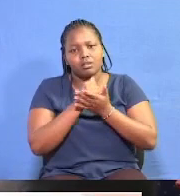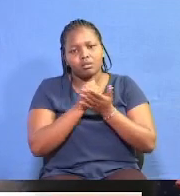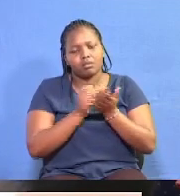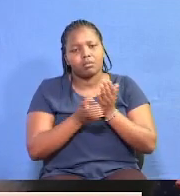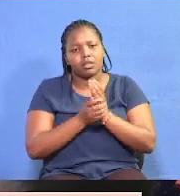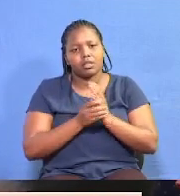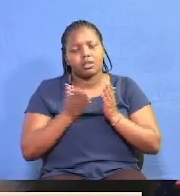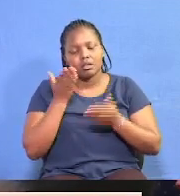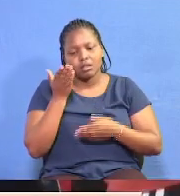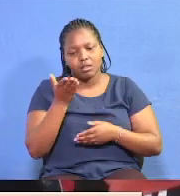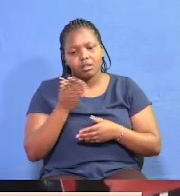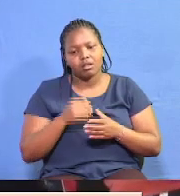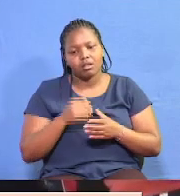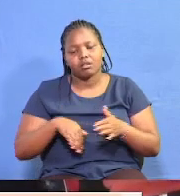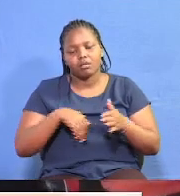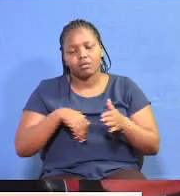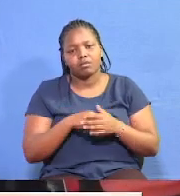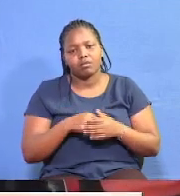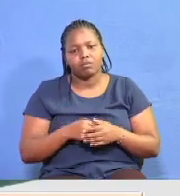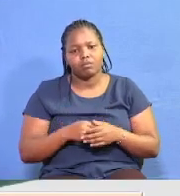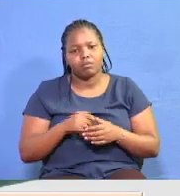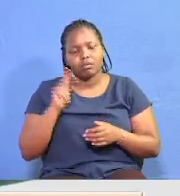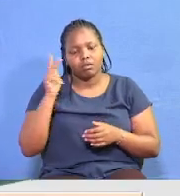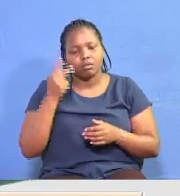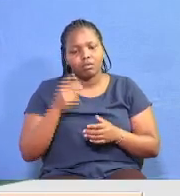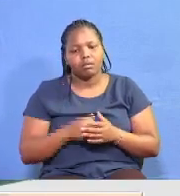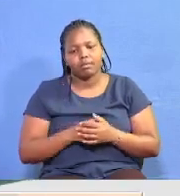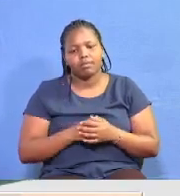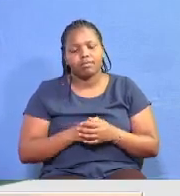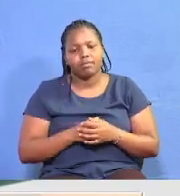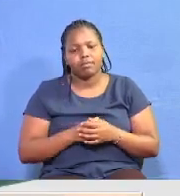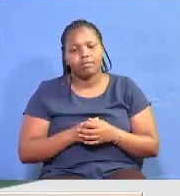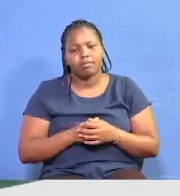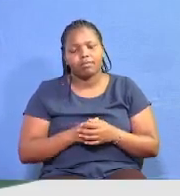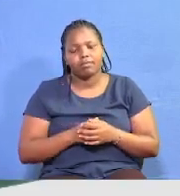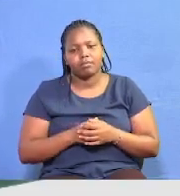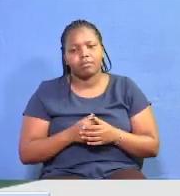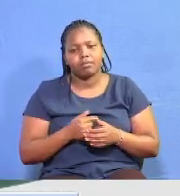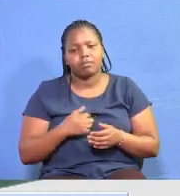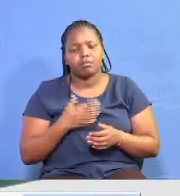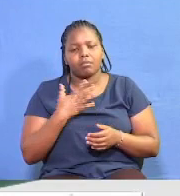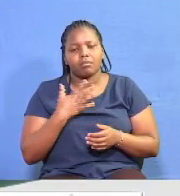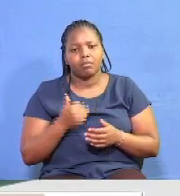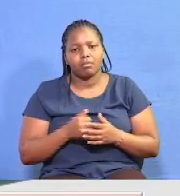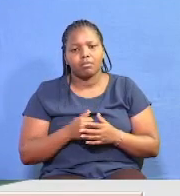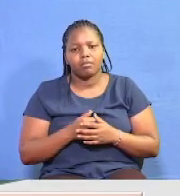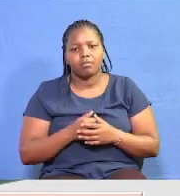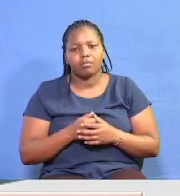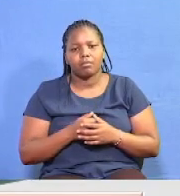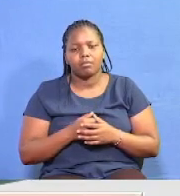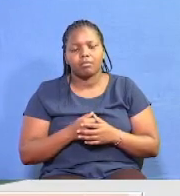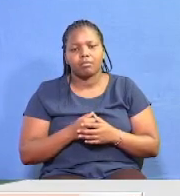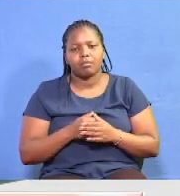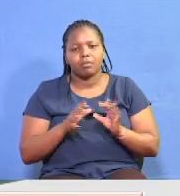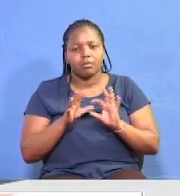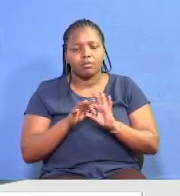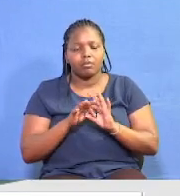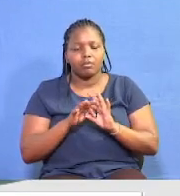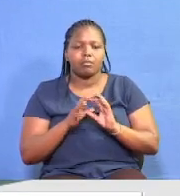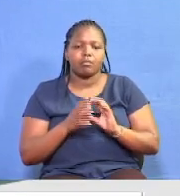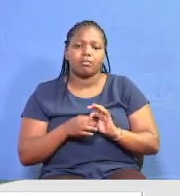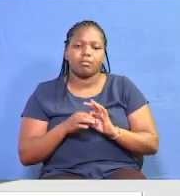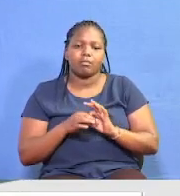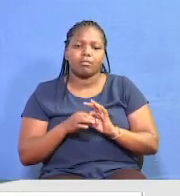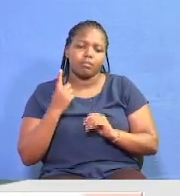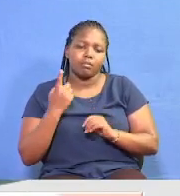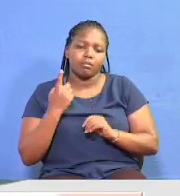kuboresha haiba ya soka nchini. Mostly kitu mimi ningependa ni to give back to community. Ni vizuri